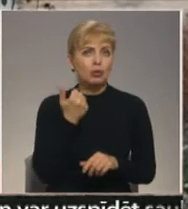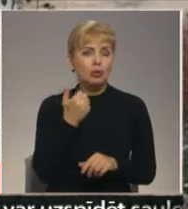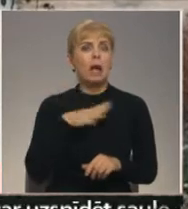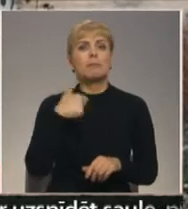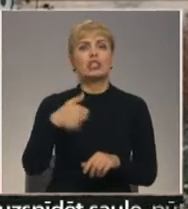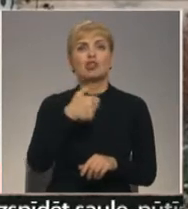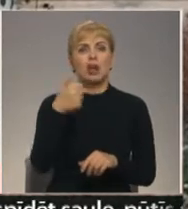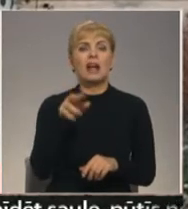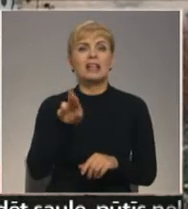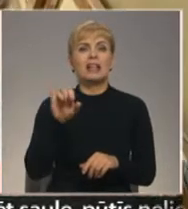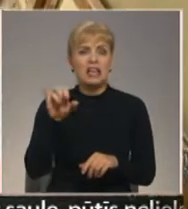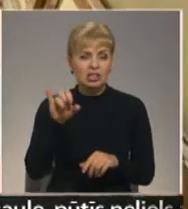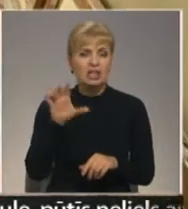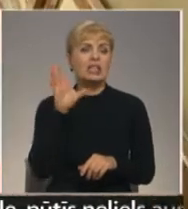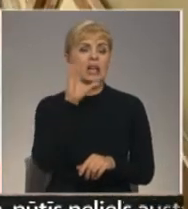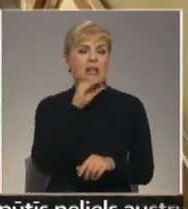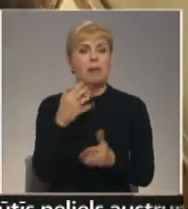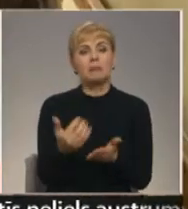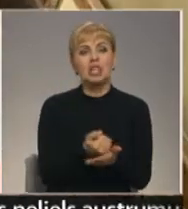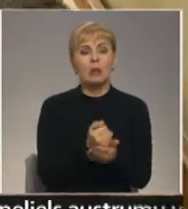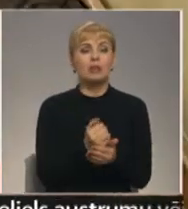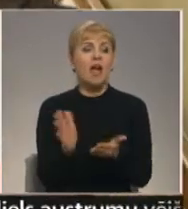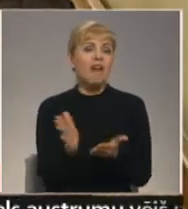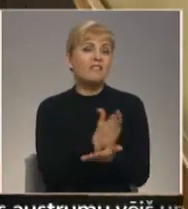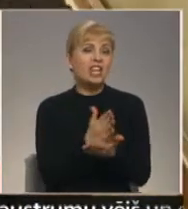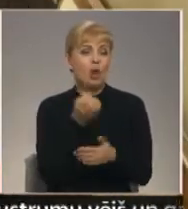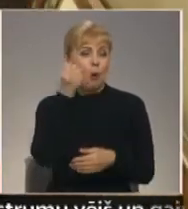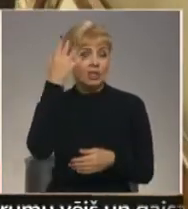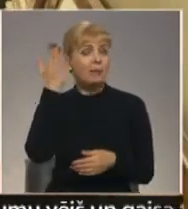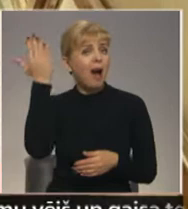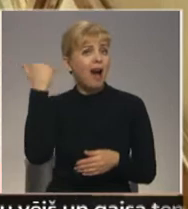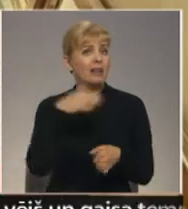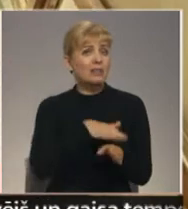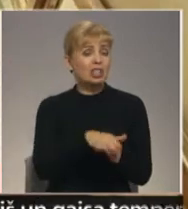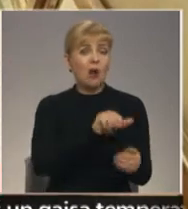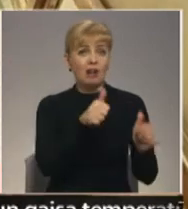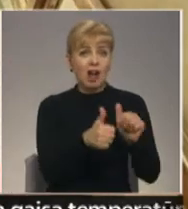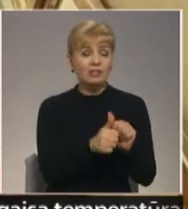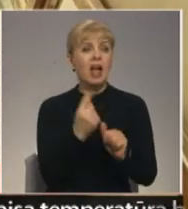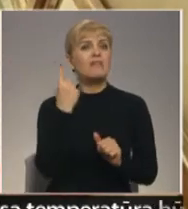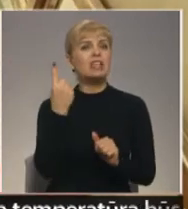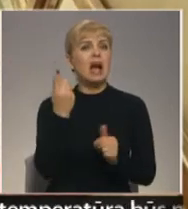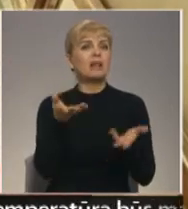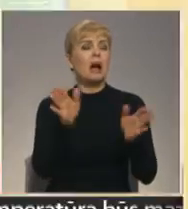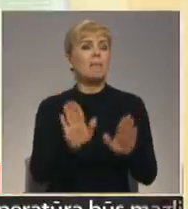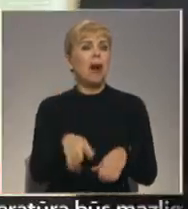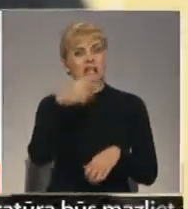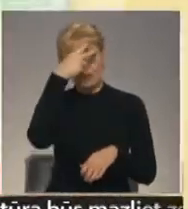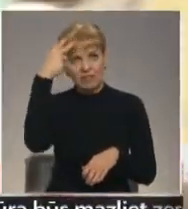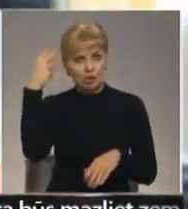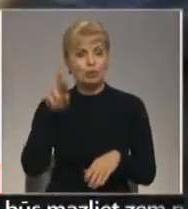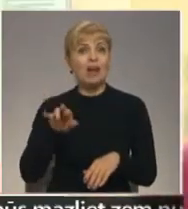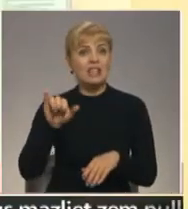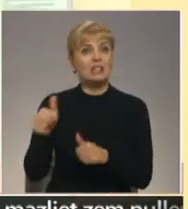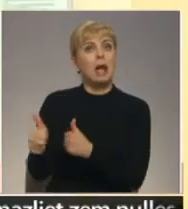gadi kopš Nīcā iespējams iegūt vidējo izglītību. Tā kā pēc agrāk īstenotām reformām šī ir vienīgā atlikusī vidusskola Nīcas un